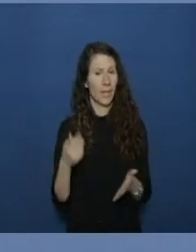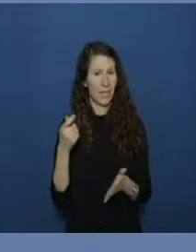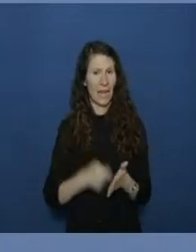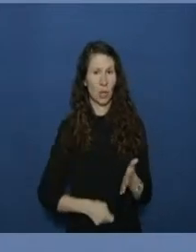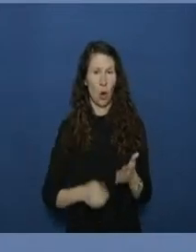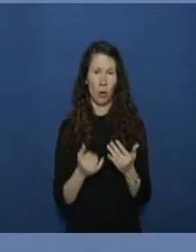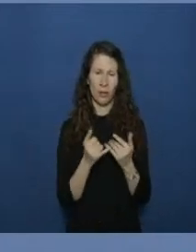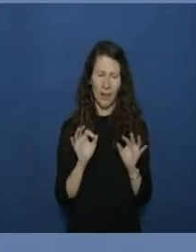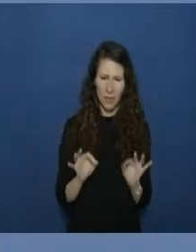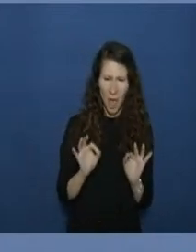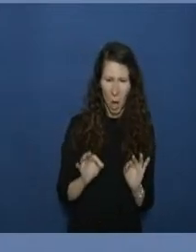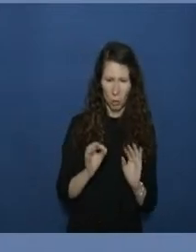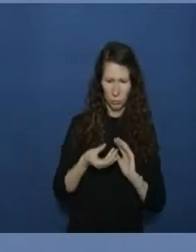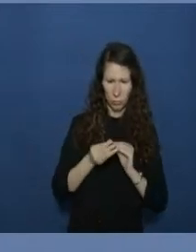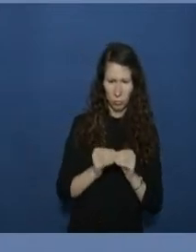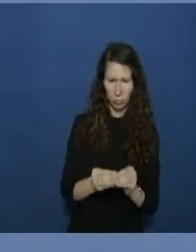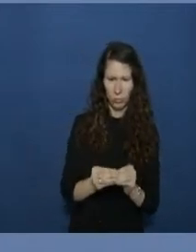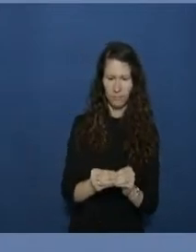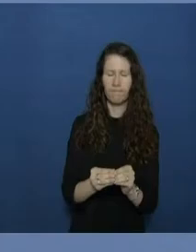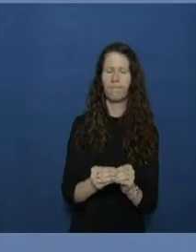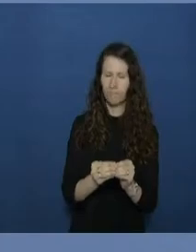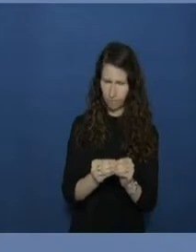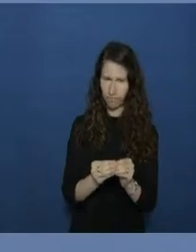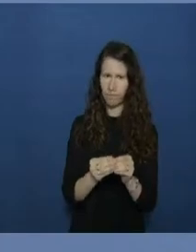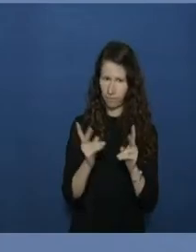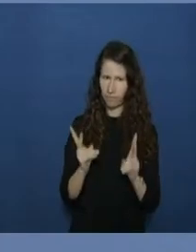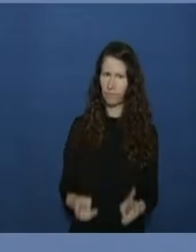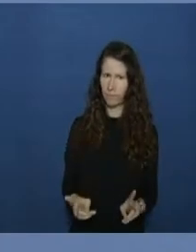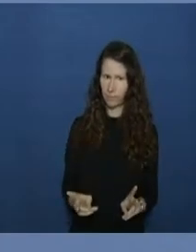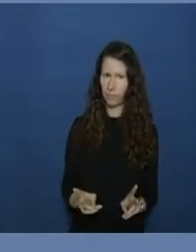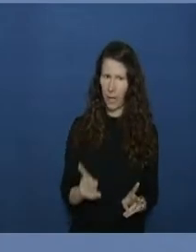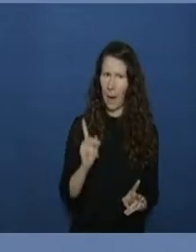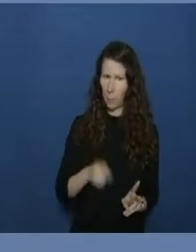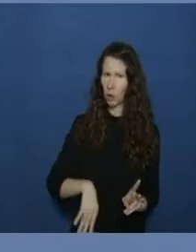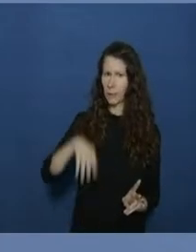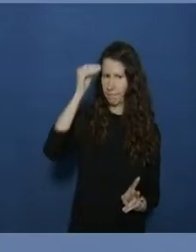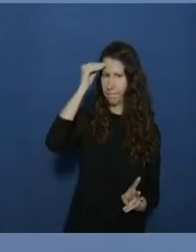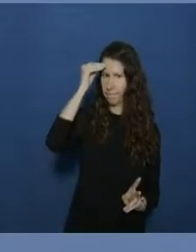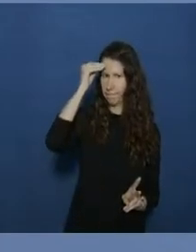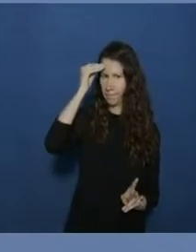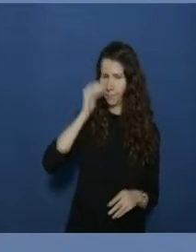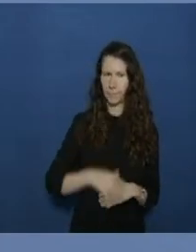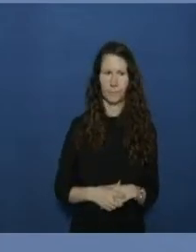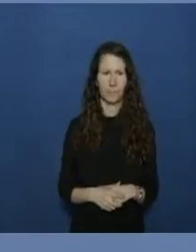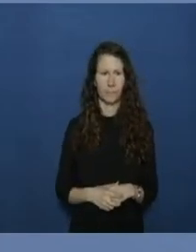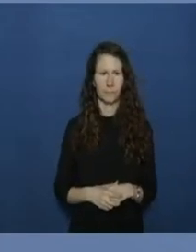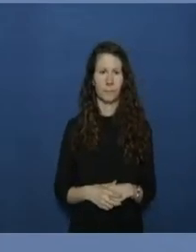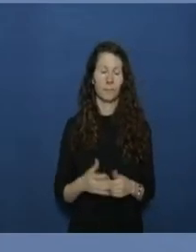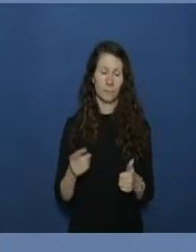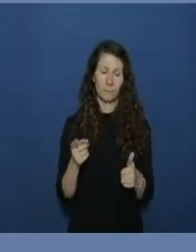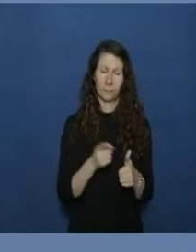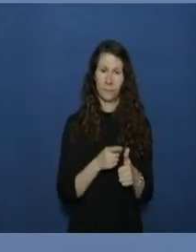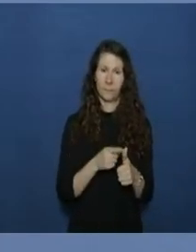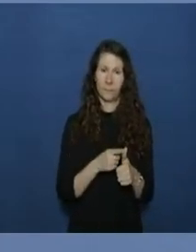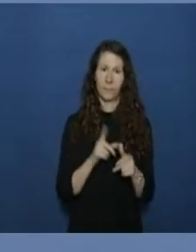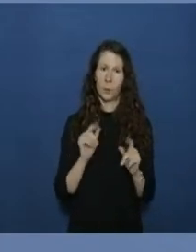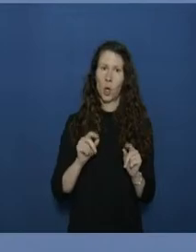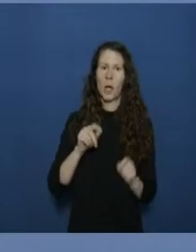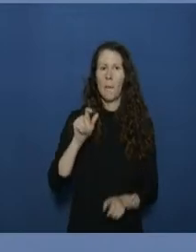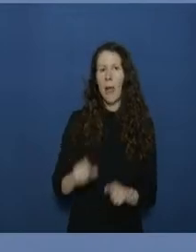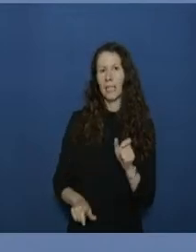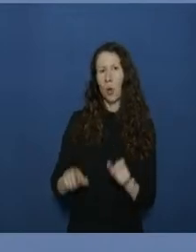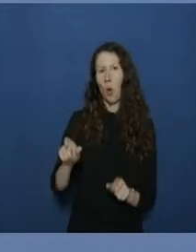Sanktionen gründlich zu berücksichtigen haben. Da geht es um einerseits um die Listung von